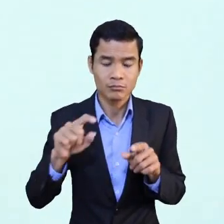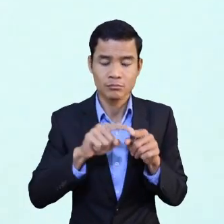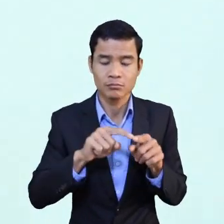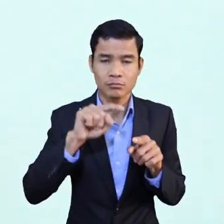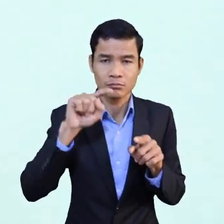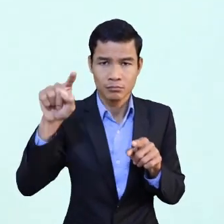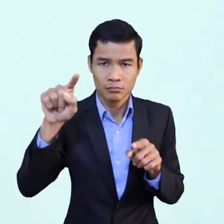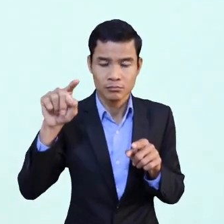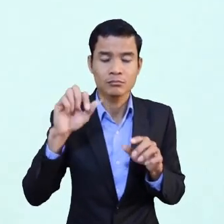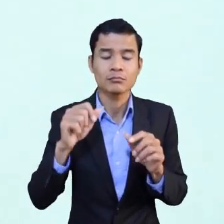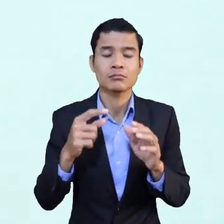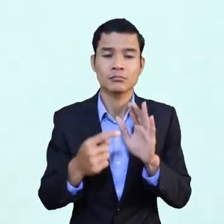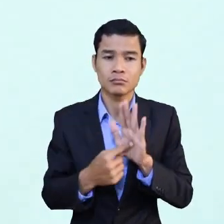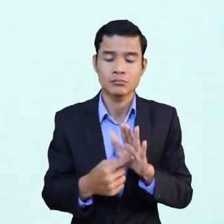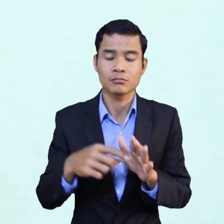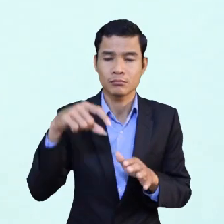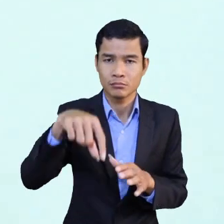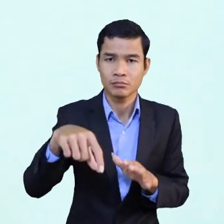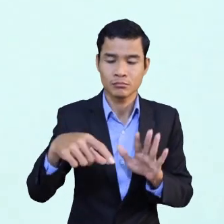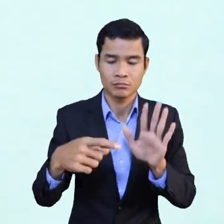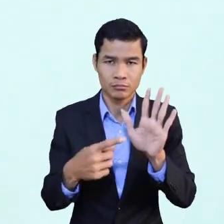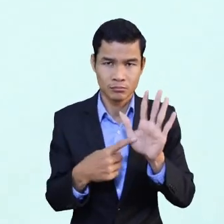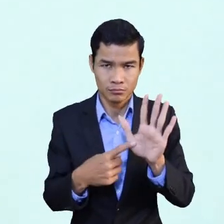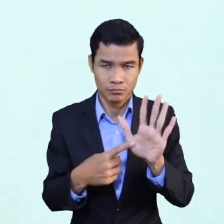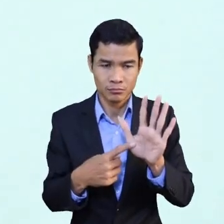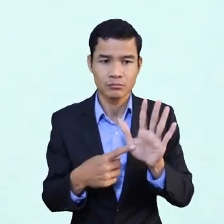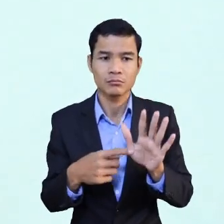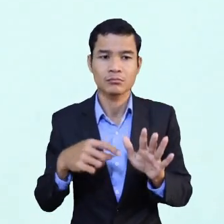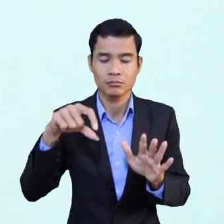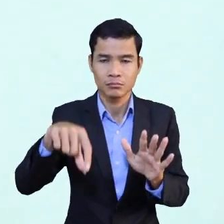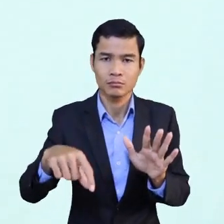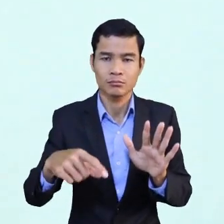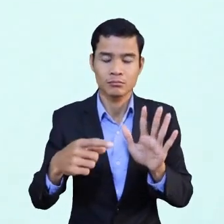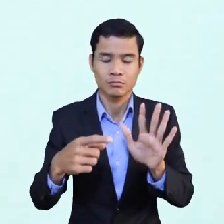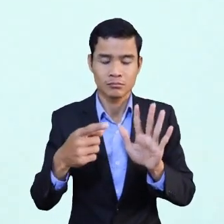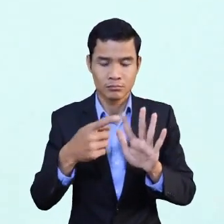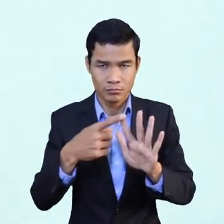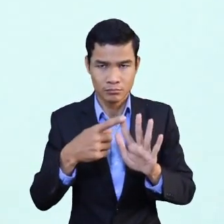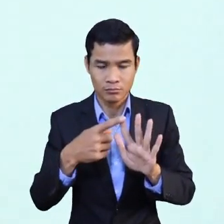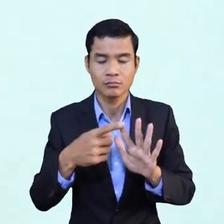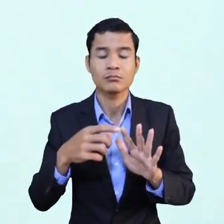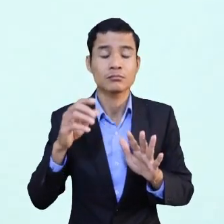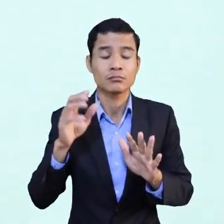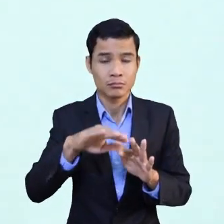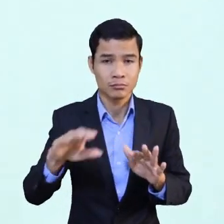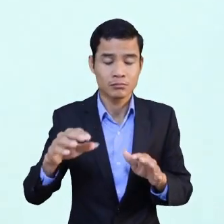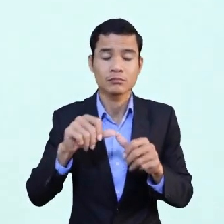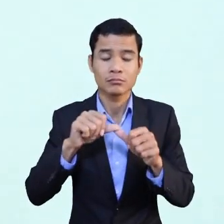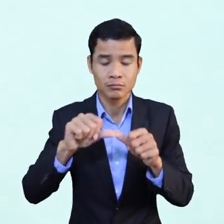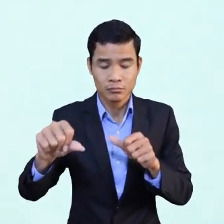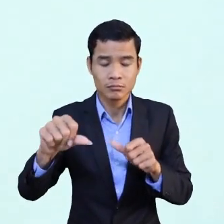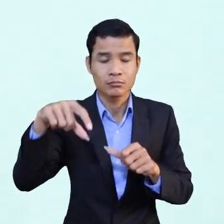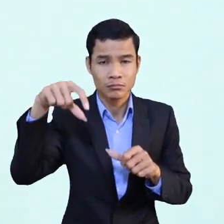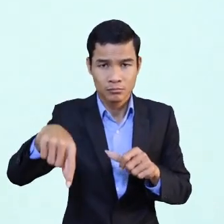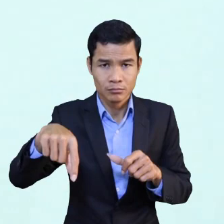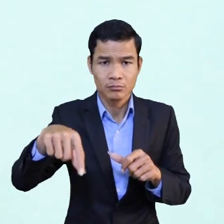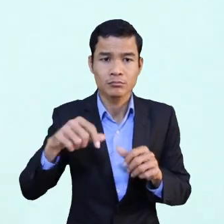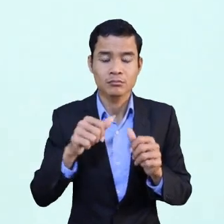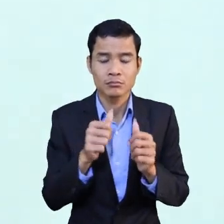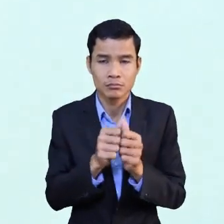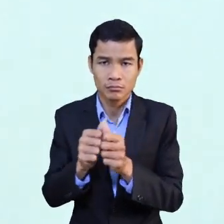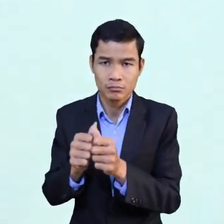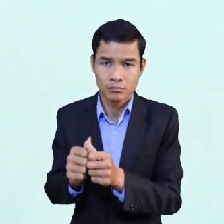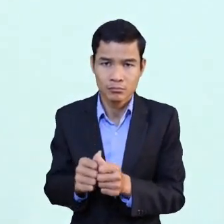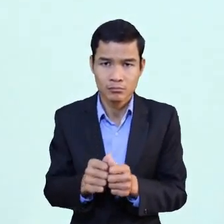ឧទាហរណ៍អ្នកគ្រូអានឲ្យស្ដាប់កអេកកអីកអញ្ចឹងកូនអានអក្សរកហ្នឹងជាមួ